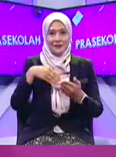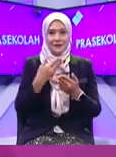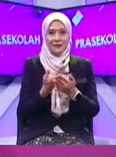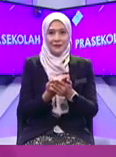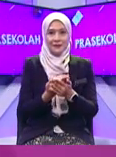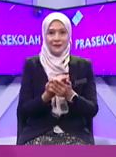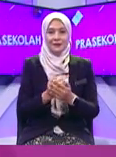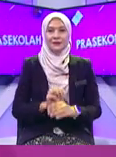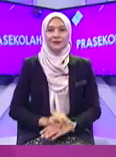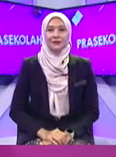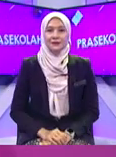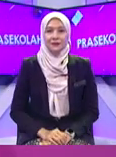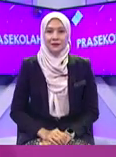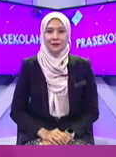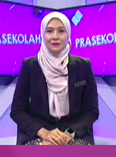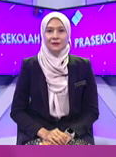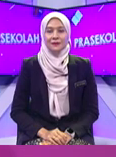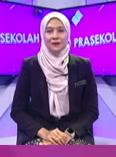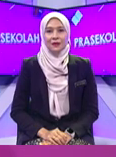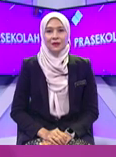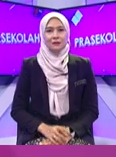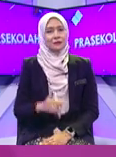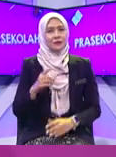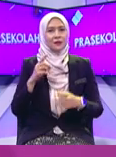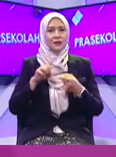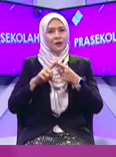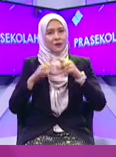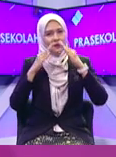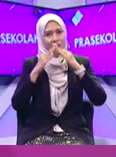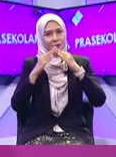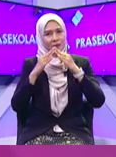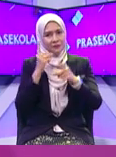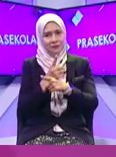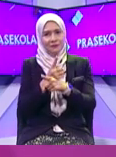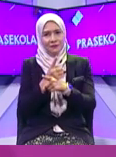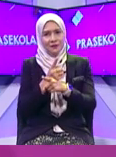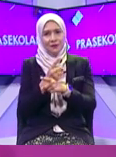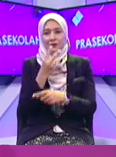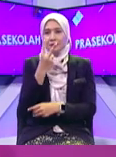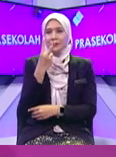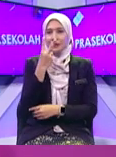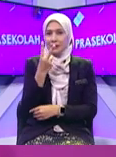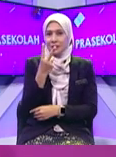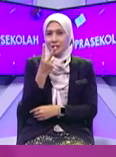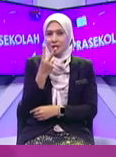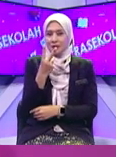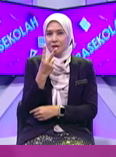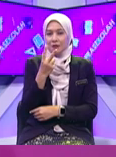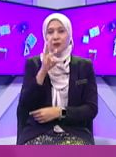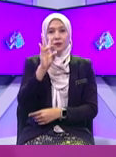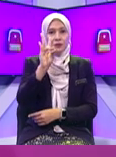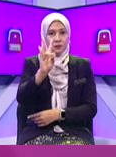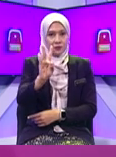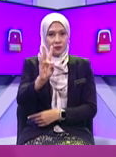kawan-kawan murid-murid di rumah Betul tak agak-agak dia 7 tulak satu sama dengan